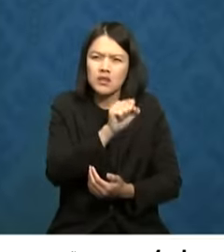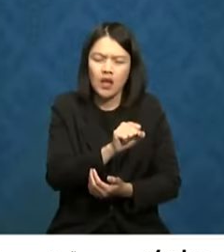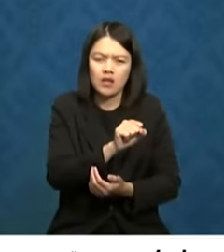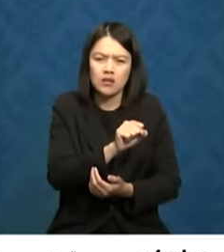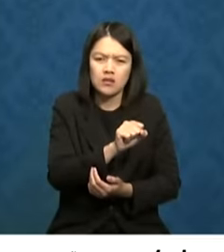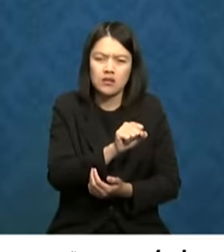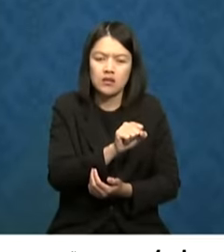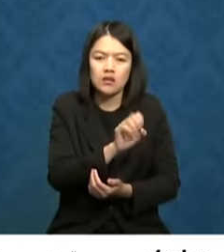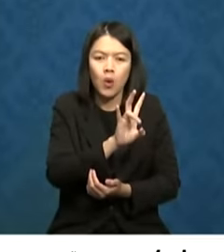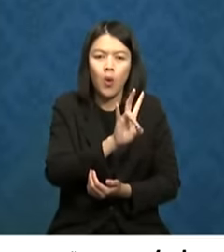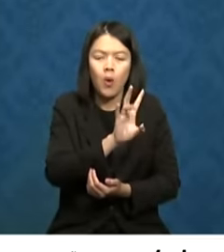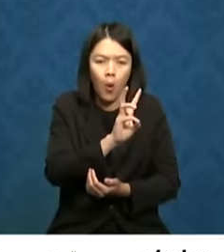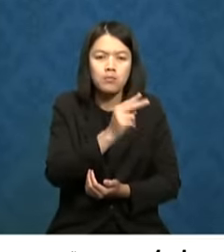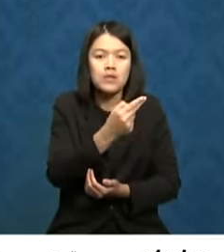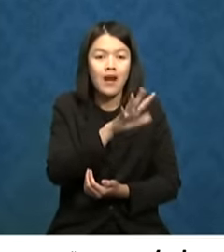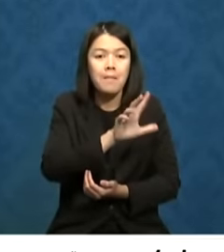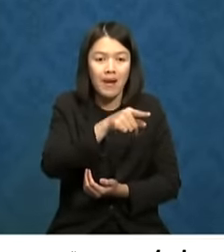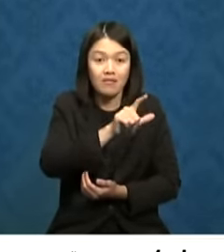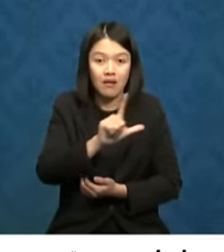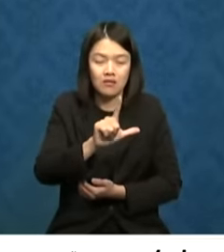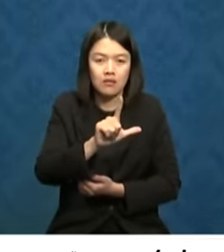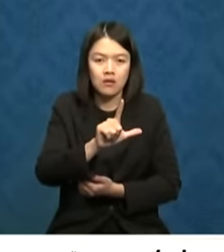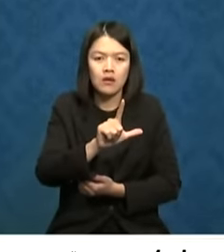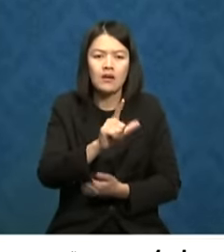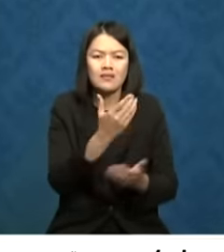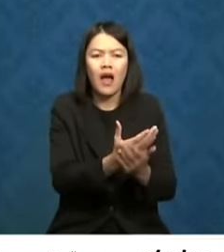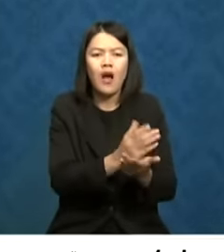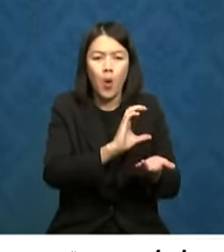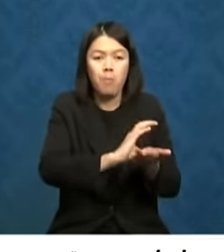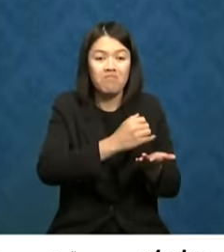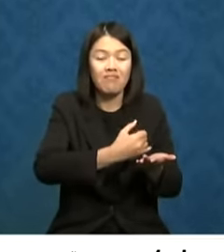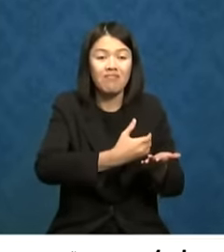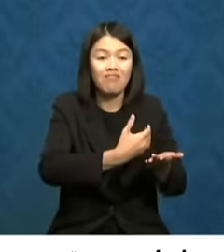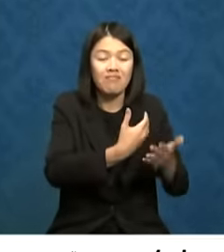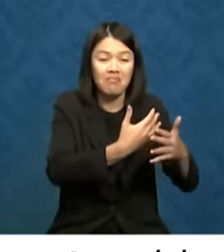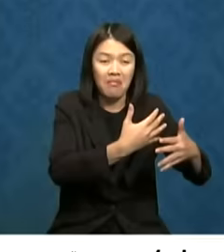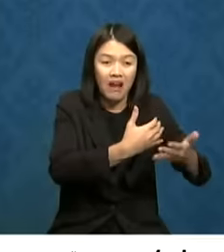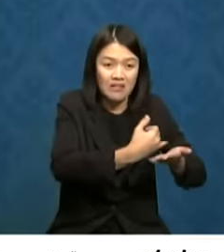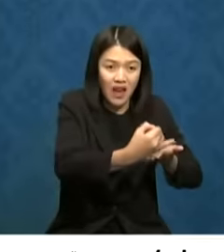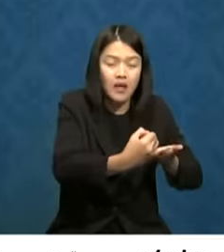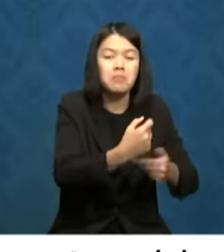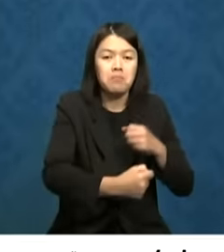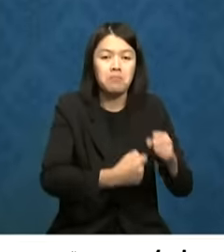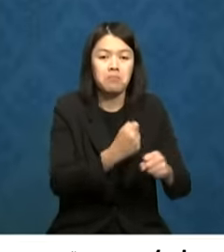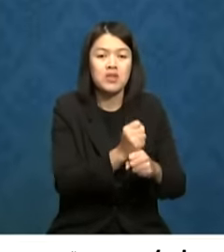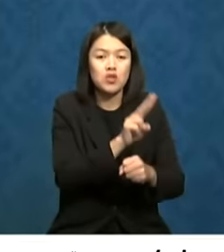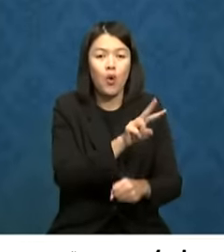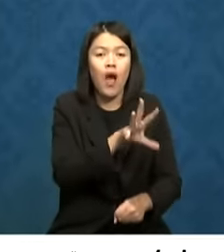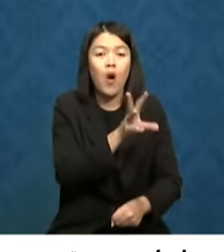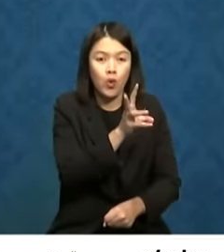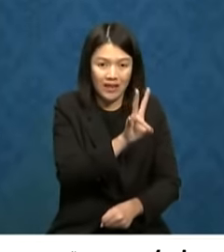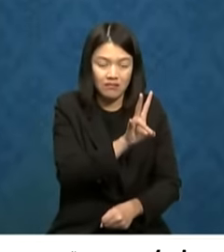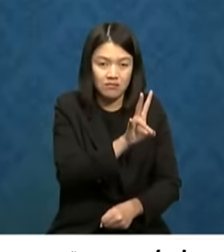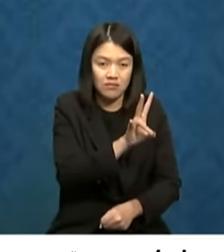100, 65,000ล้านใช้งบประมาณรายจ่ายปี2567